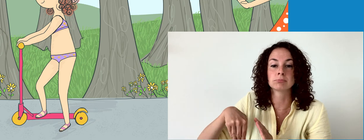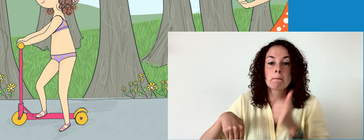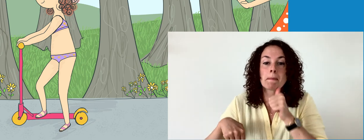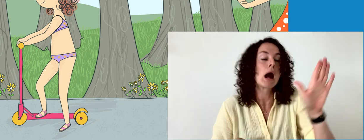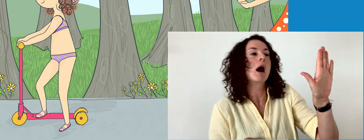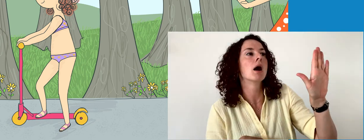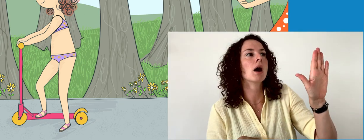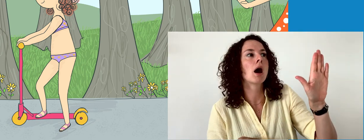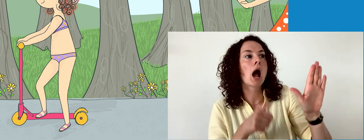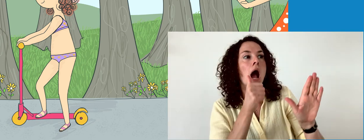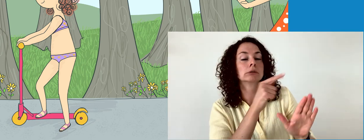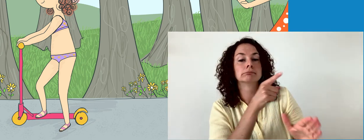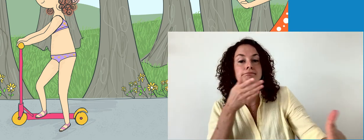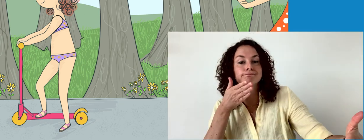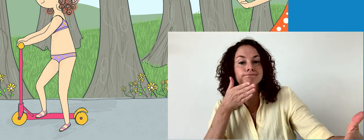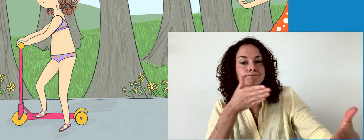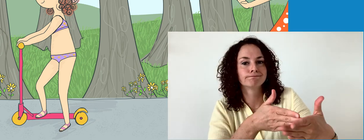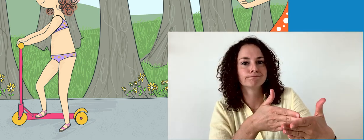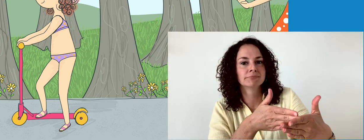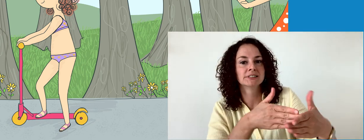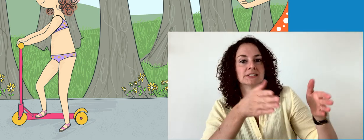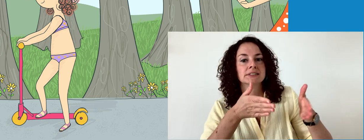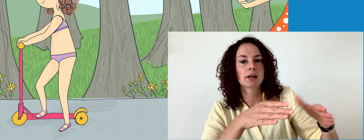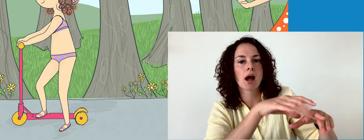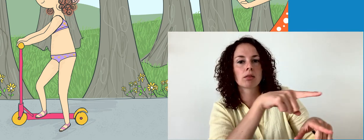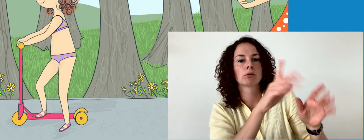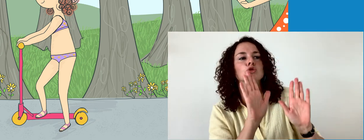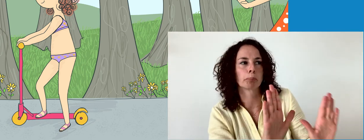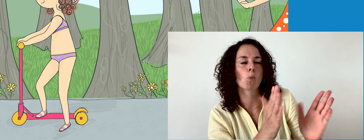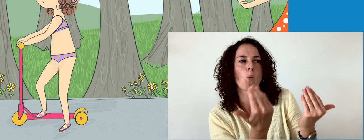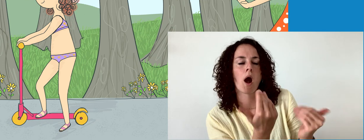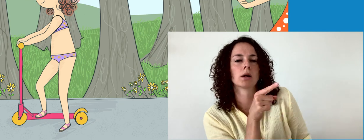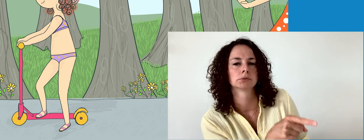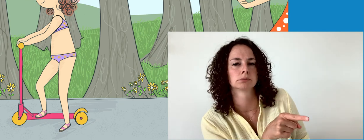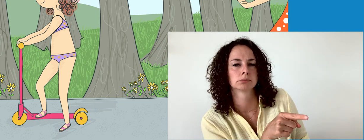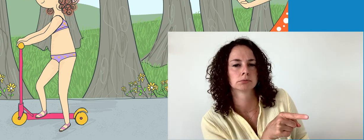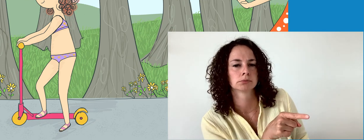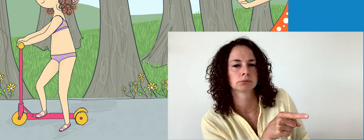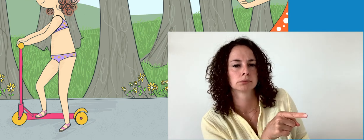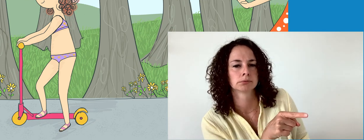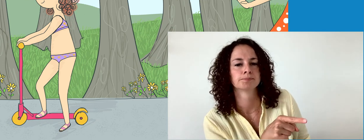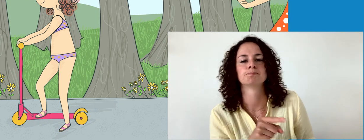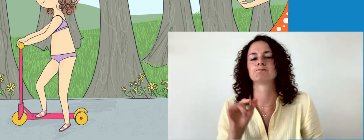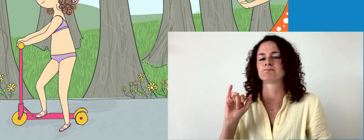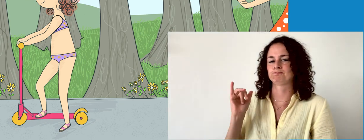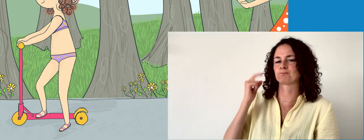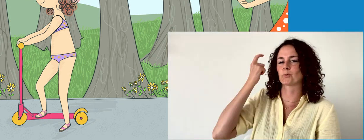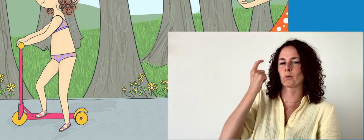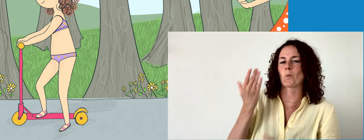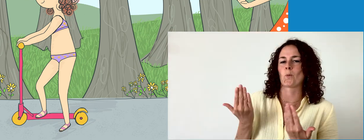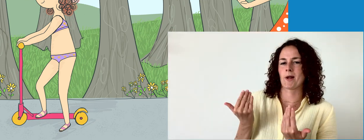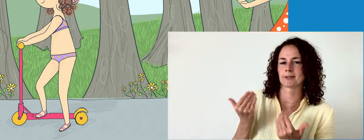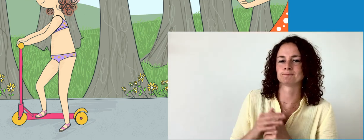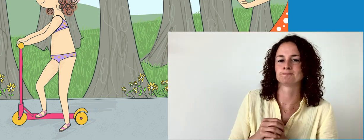Ode rijdt voorop Op haar stip Ode Aan het eind van het straatje Wacht je even Roept